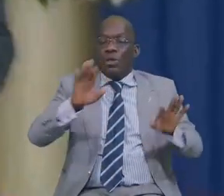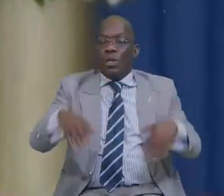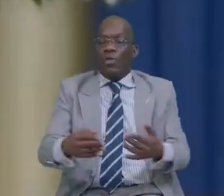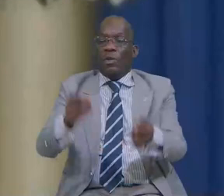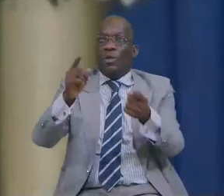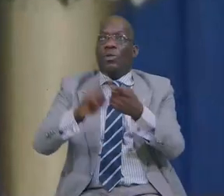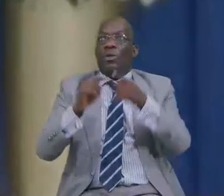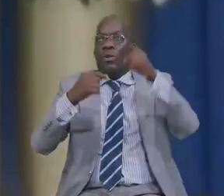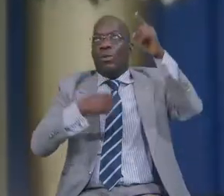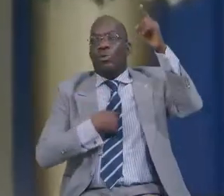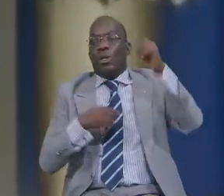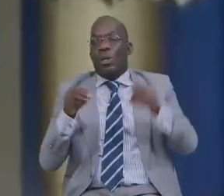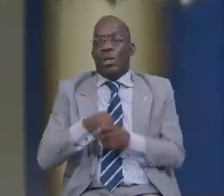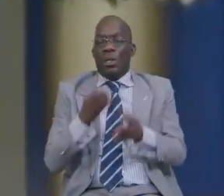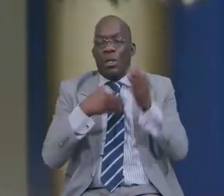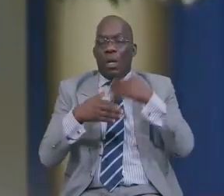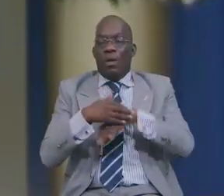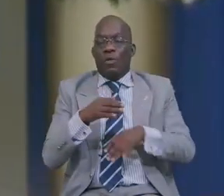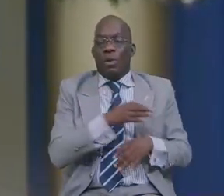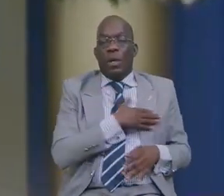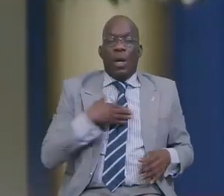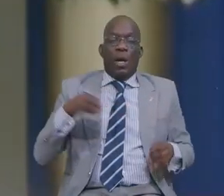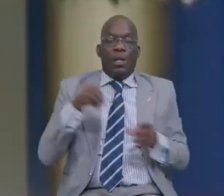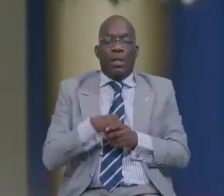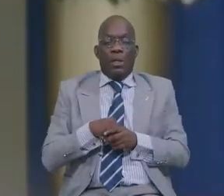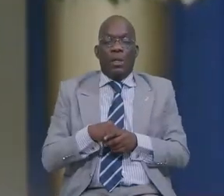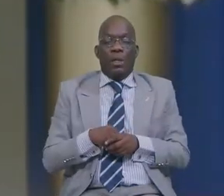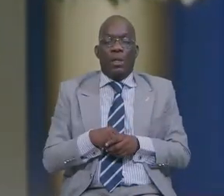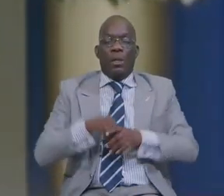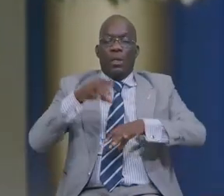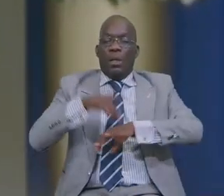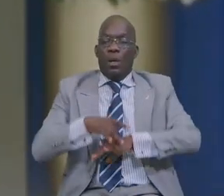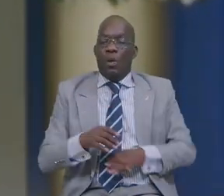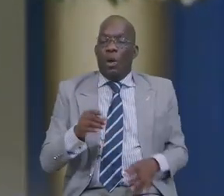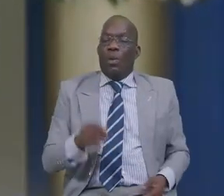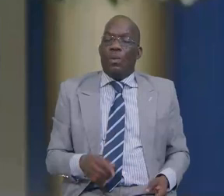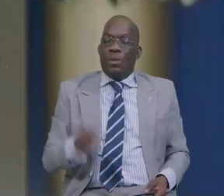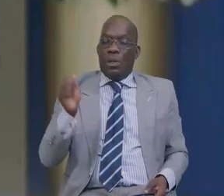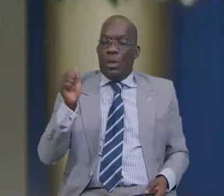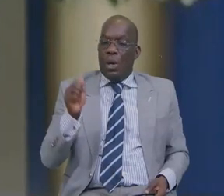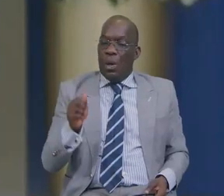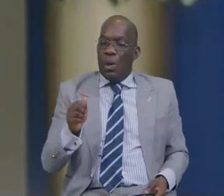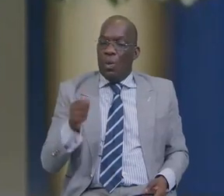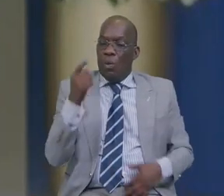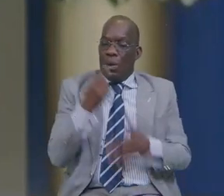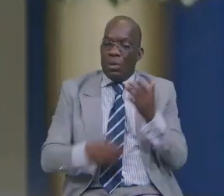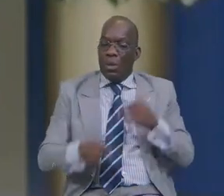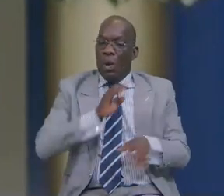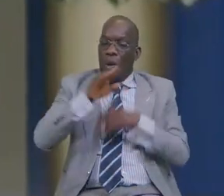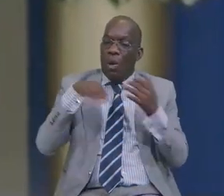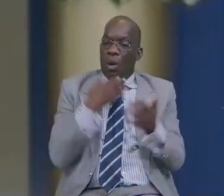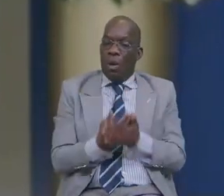m'a été donné dans le ciel et sur la terre. Quoi? Tout